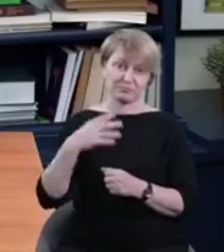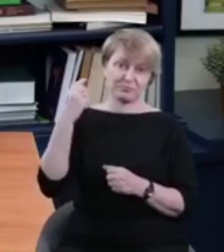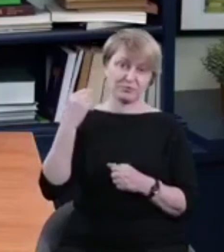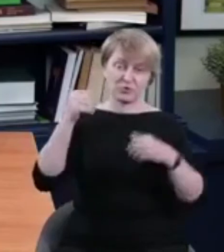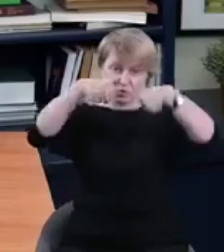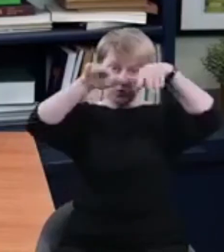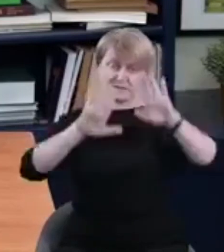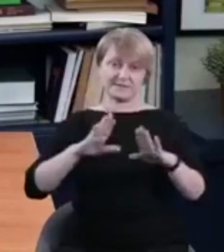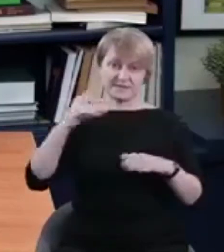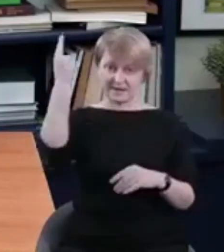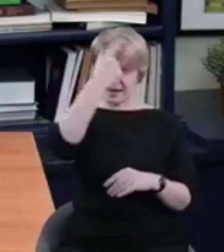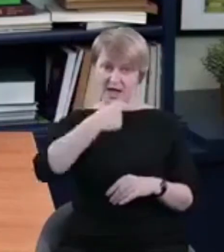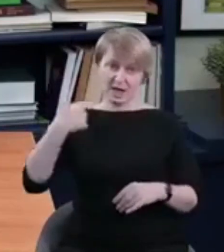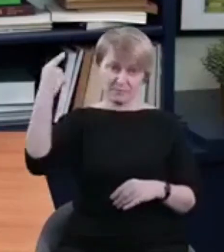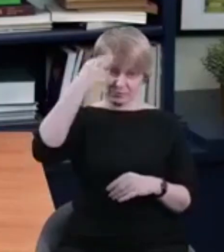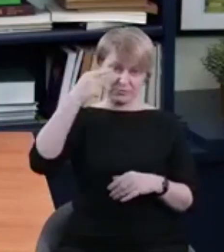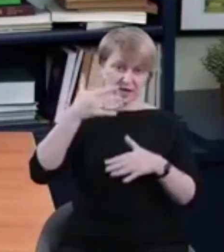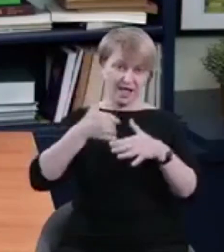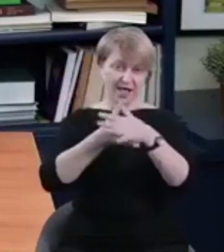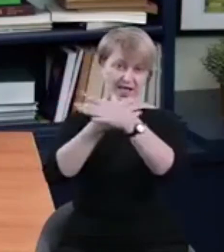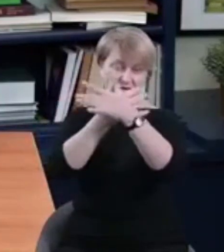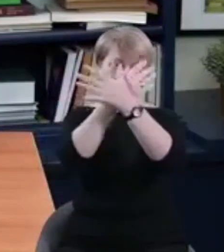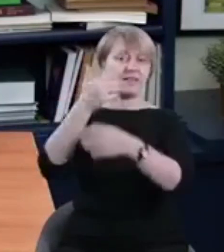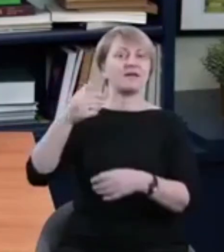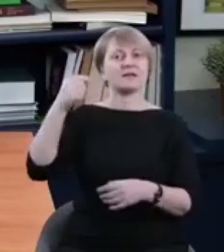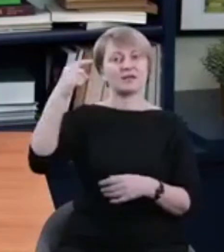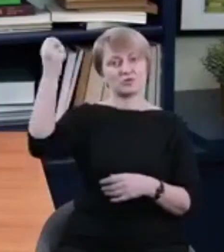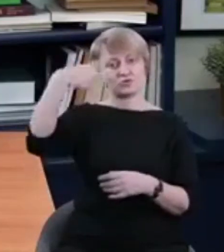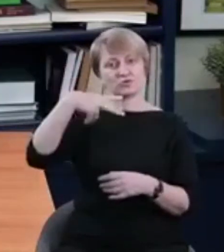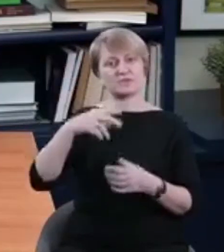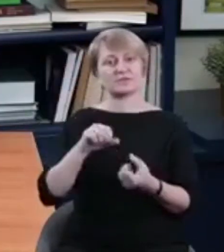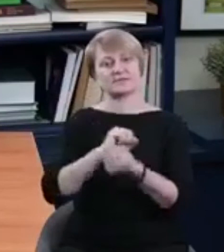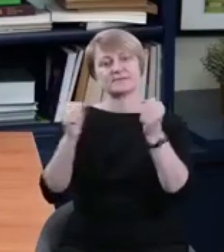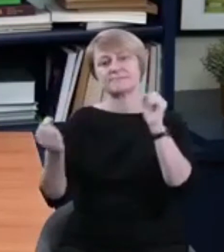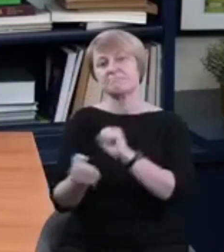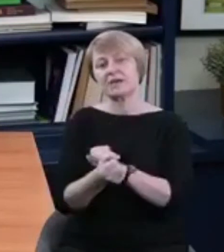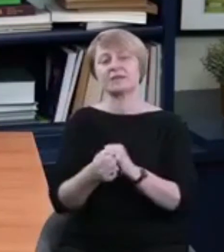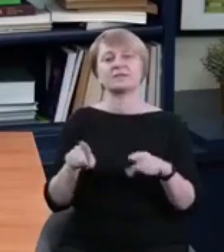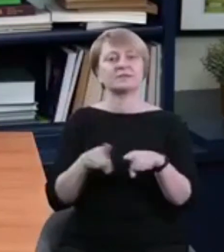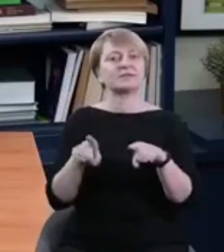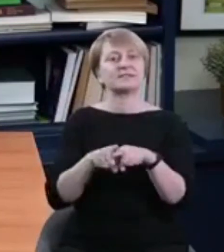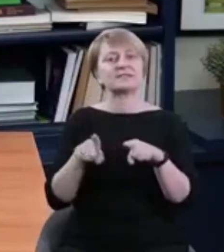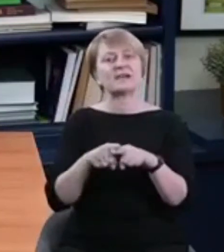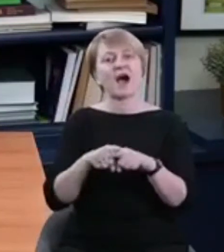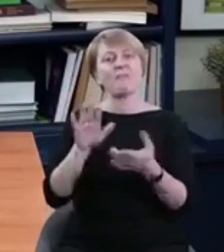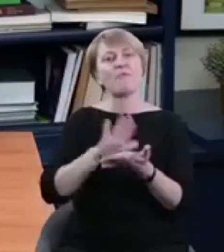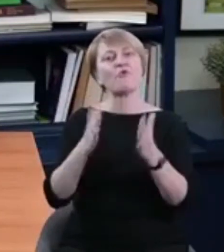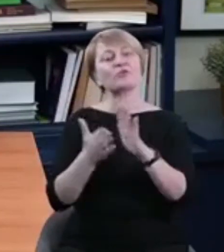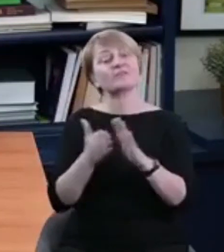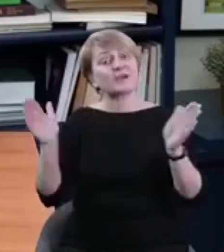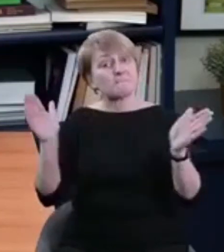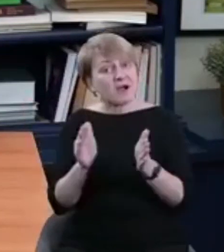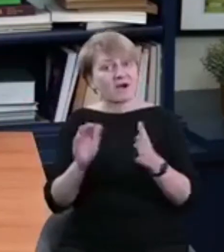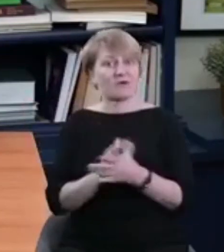pracowali fantastycznie wyremontowany swoją funkcję zrewitalizowana swoją funkcję pełni mały rynek dużo dzieje się możecie